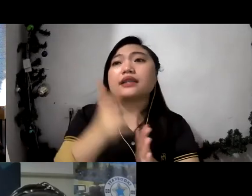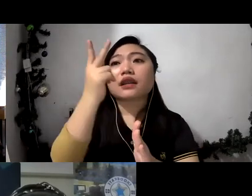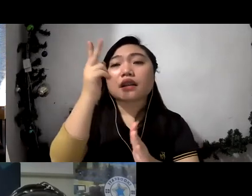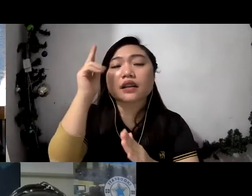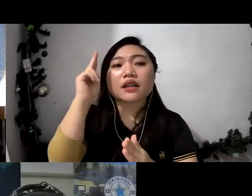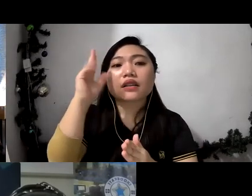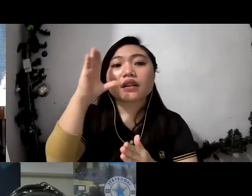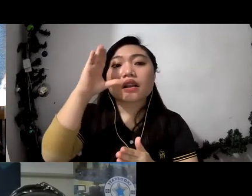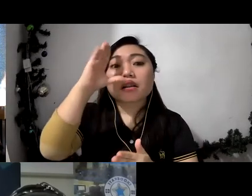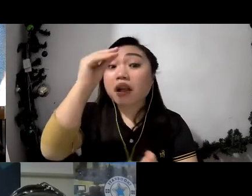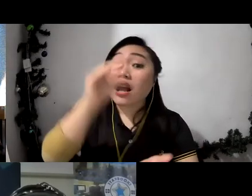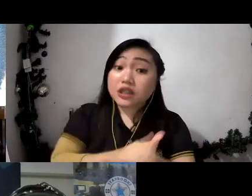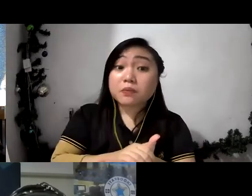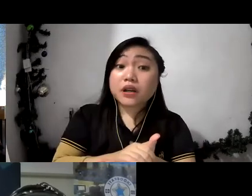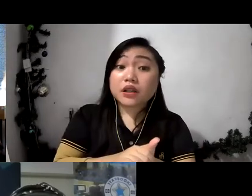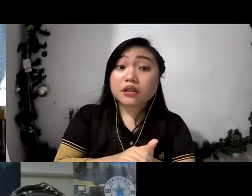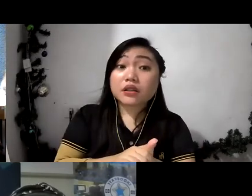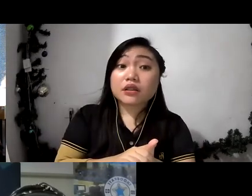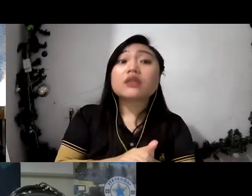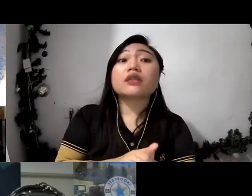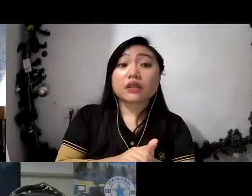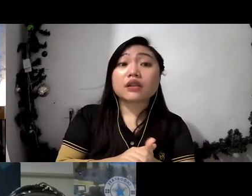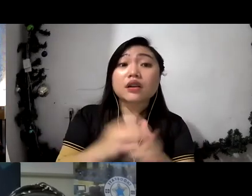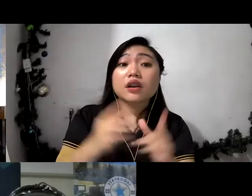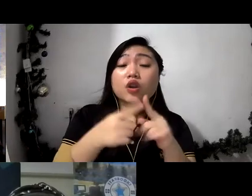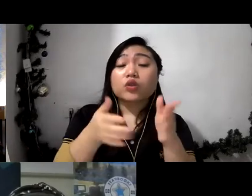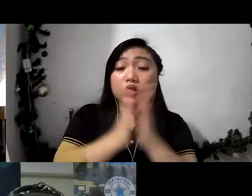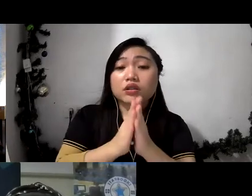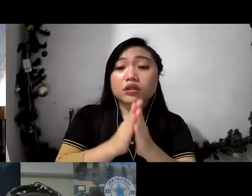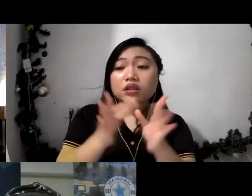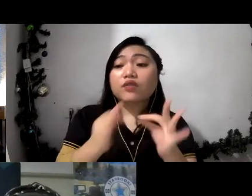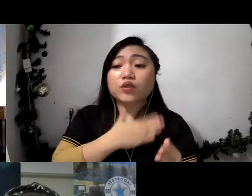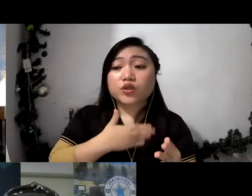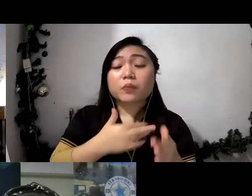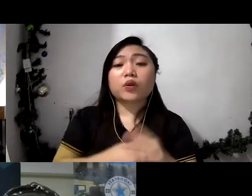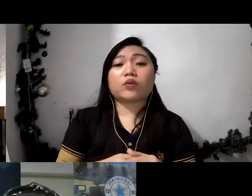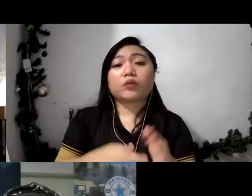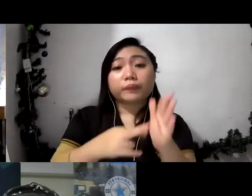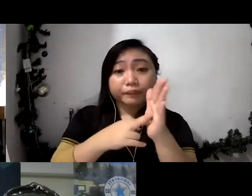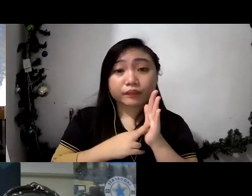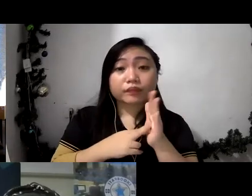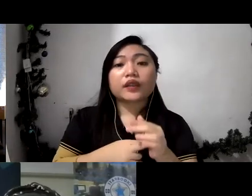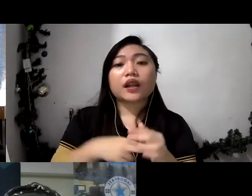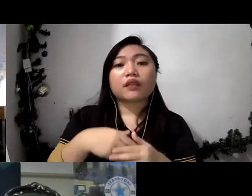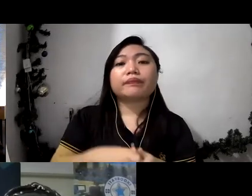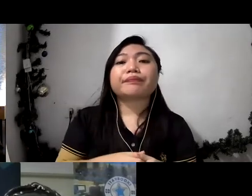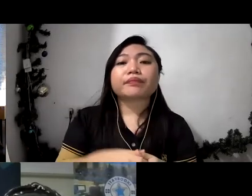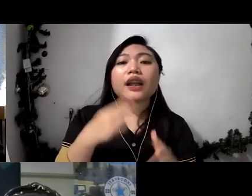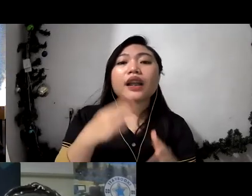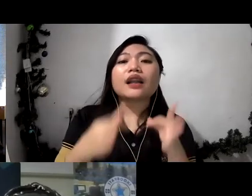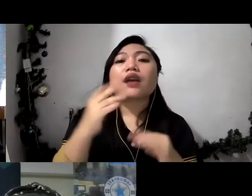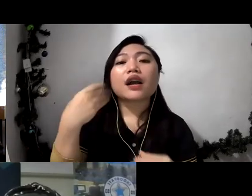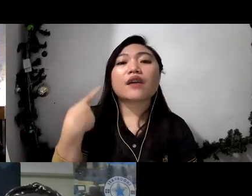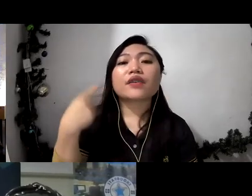their marriage. So sa Muslim community po yan, pero maging sa ating Civil Code of the Philippines, no, sinasabi rin po